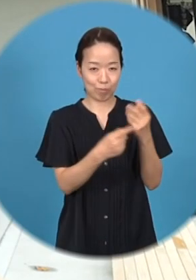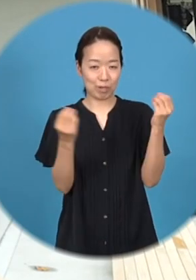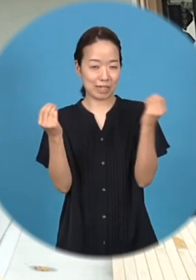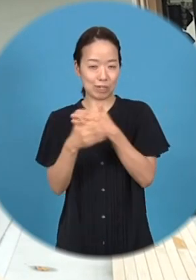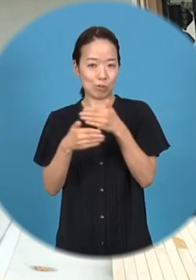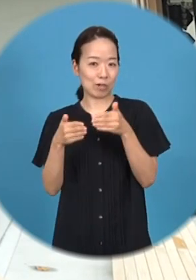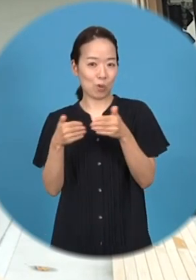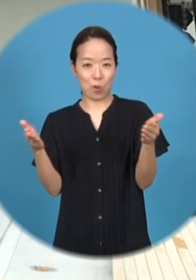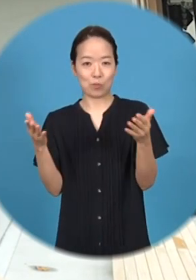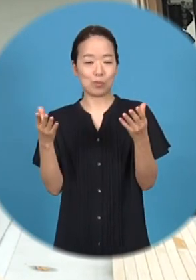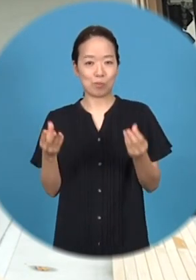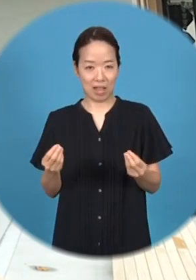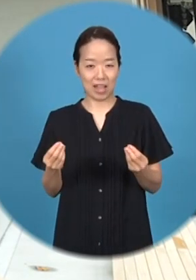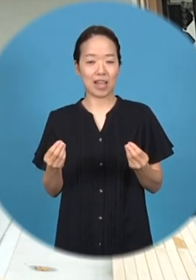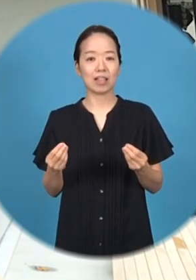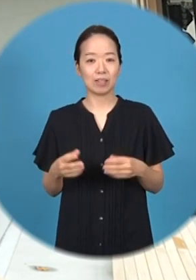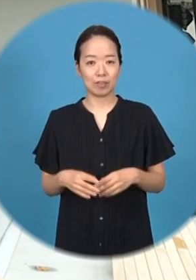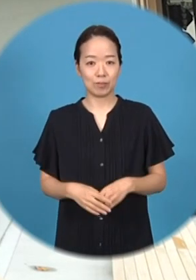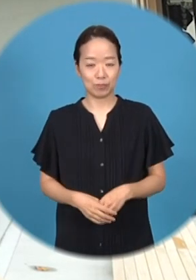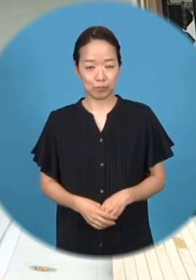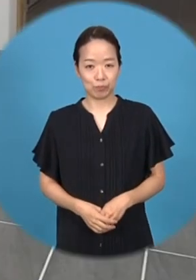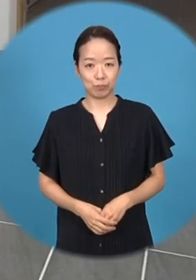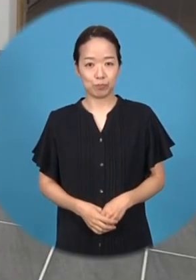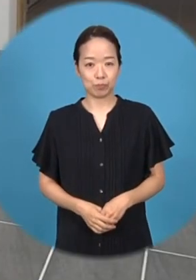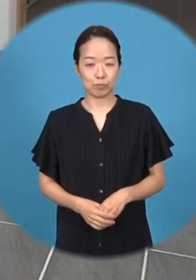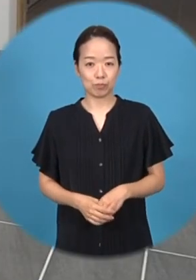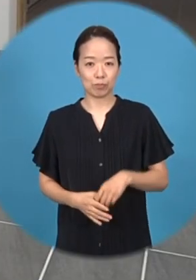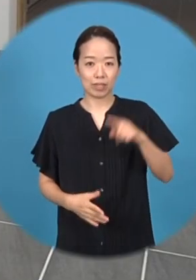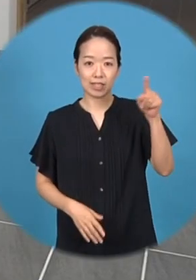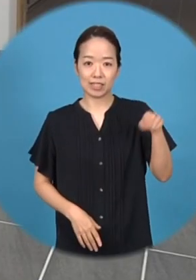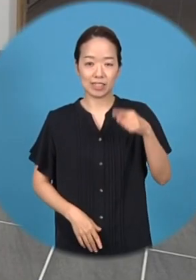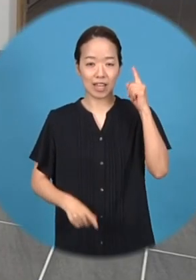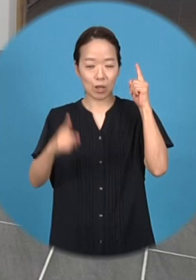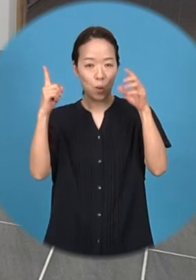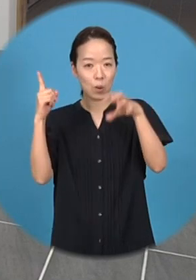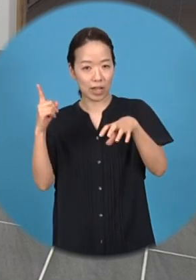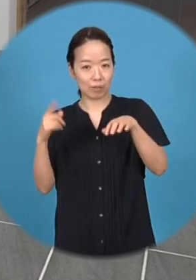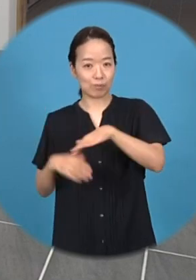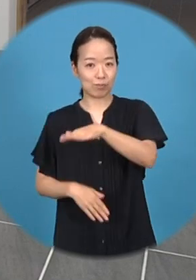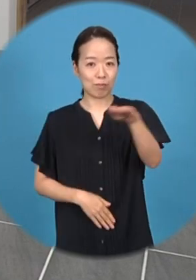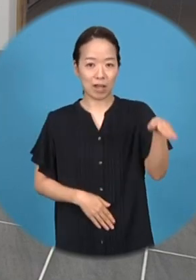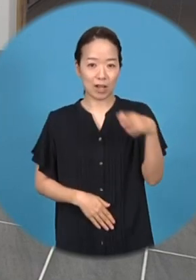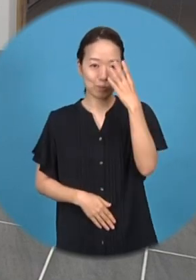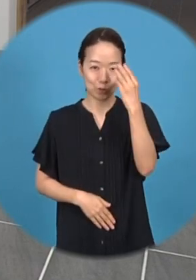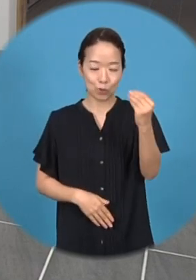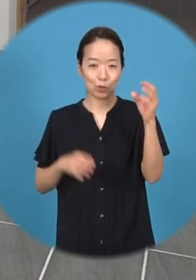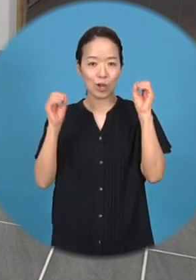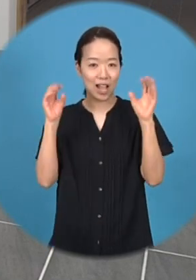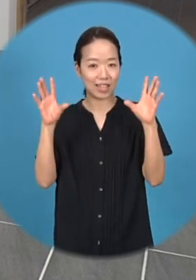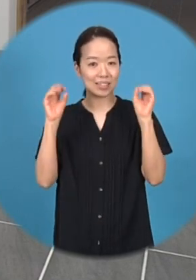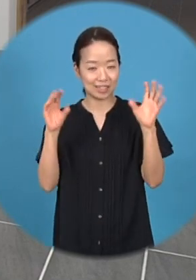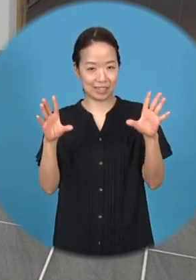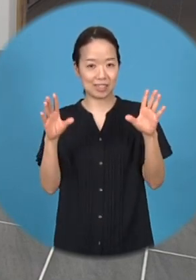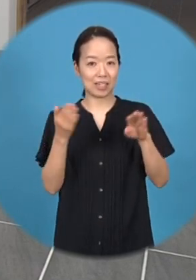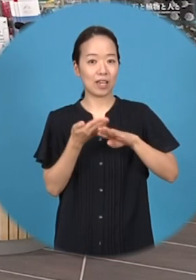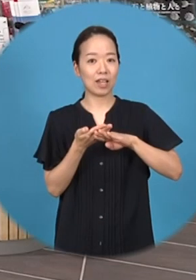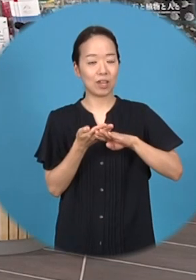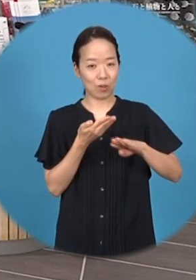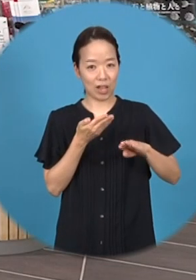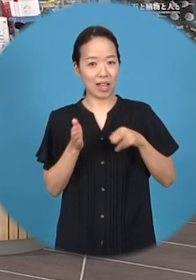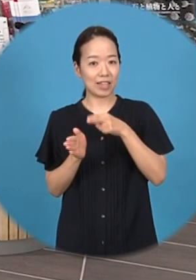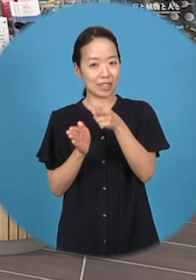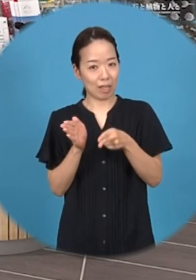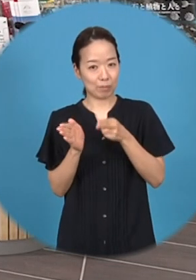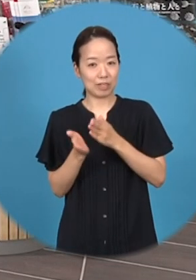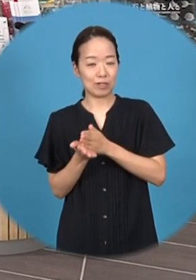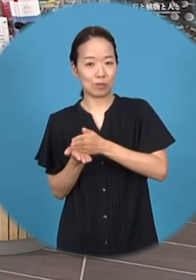ープンした奥飛騨ビジターセンターは、自然公園や周辺地域の魅力発信だけではなく、旅の